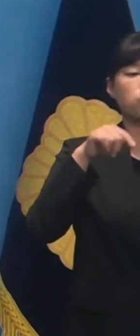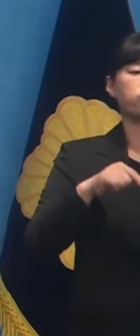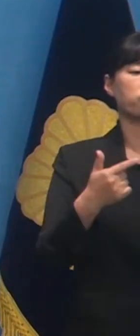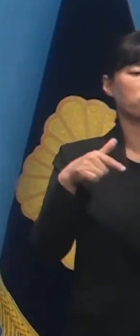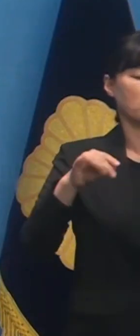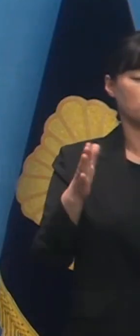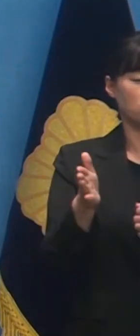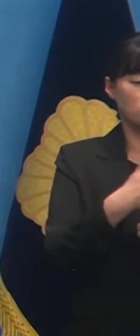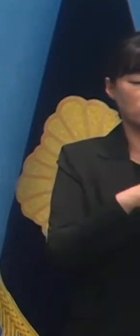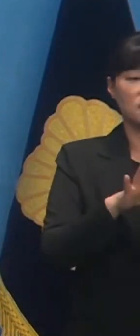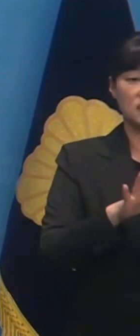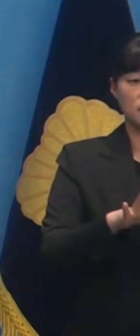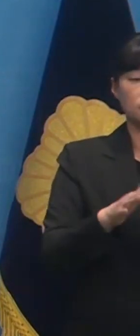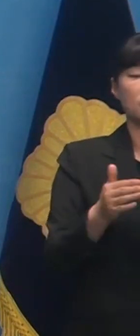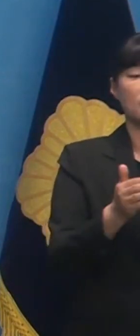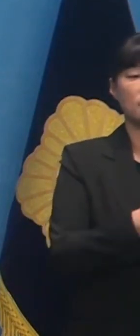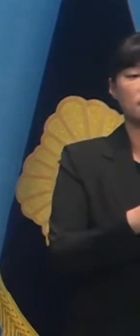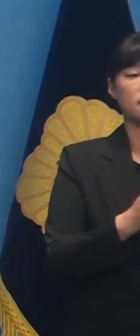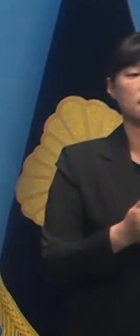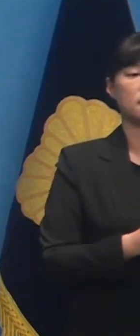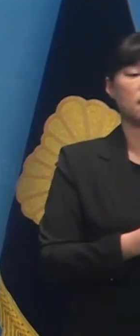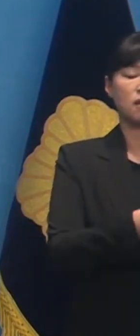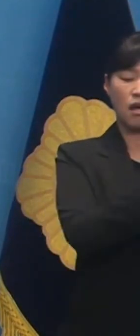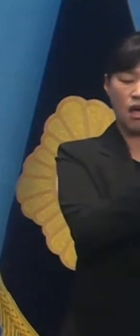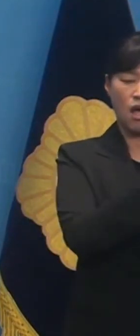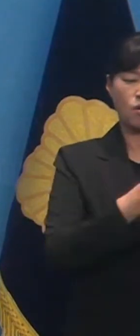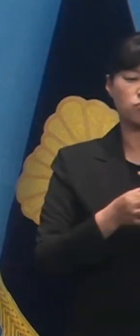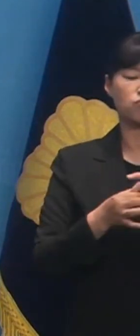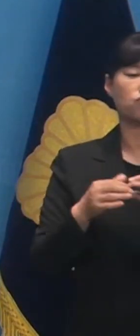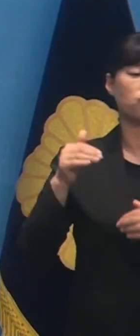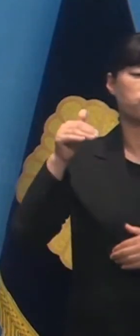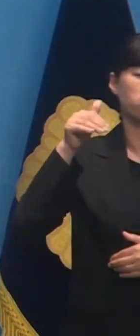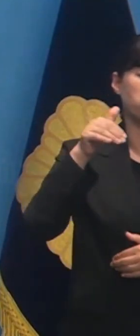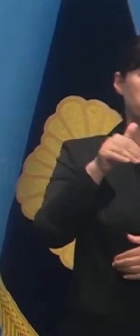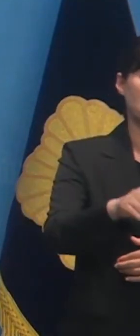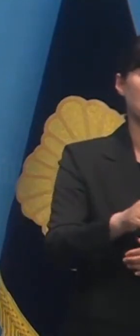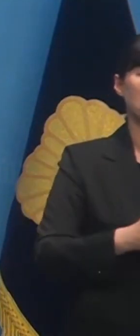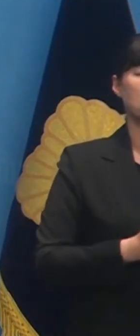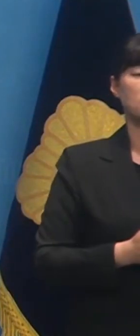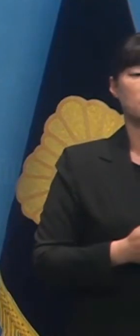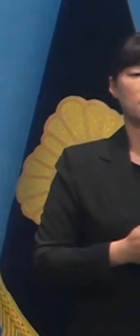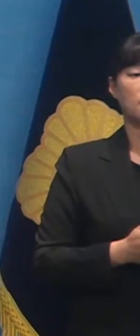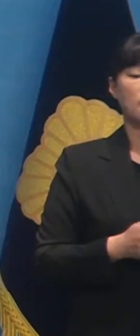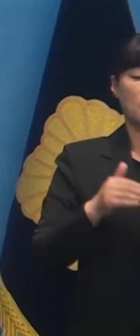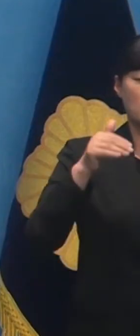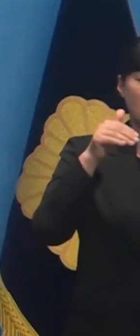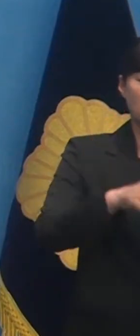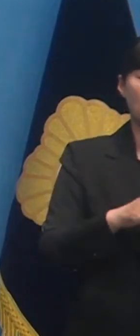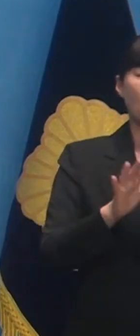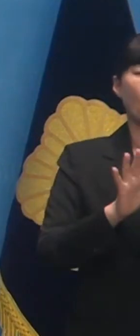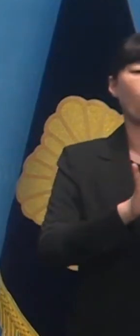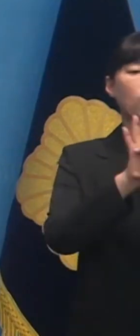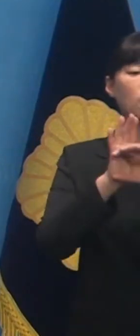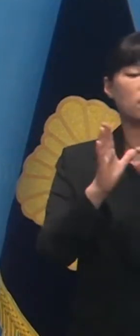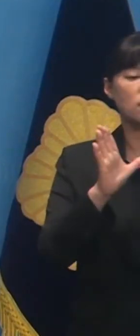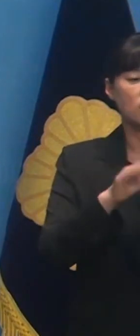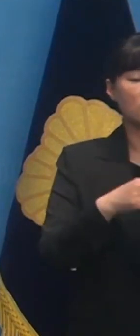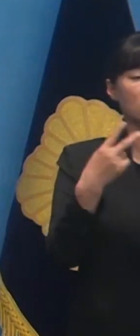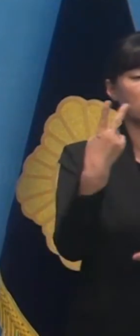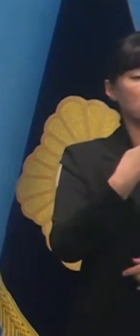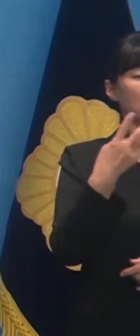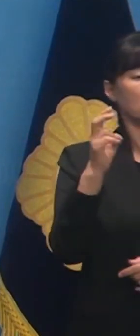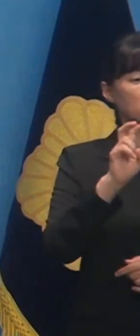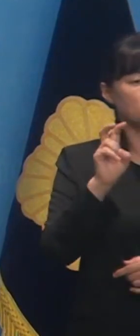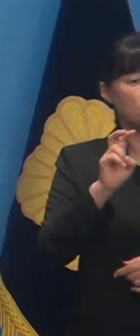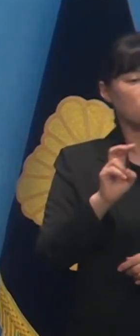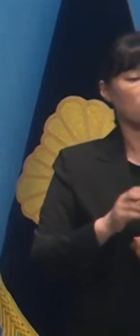올해 1분기까지 3분기 연속 감소했습니다. 1분기 감소폭은 코로나 사태 때인 2020년